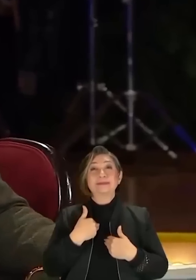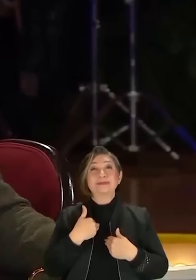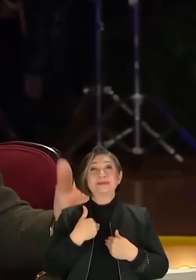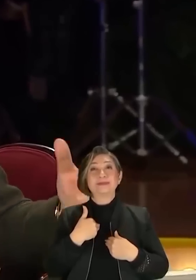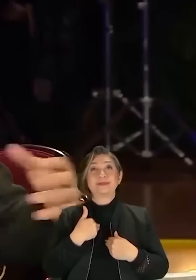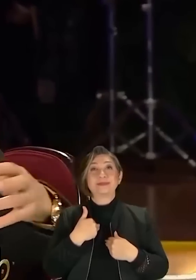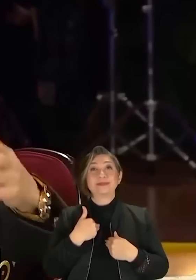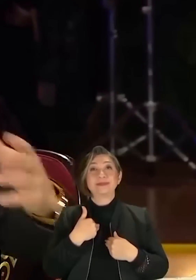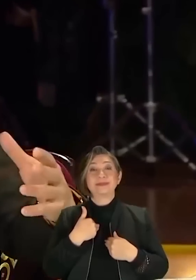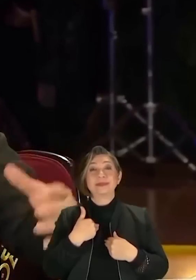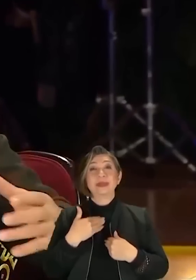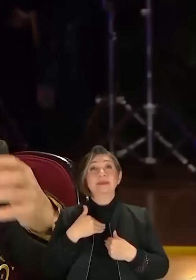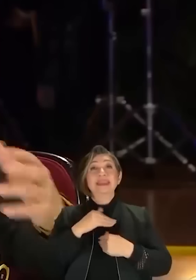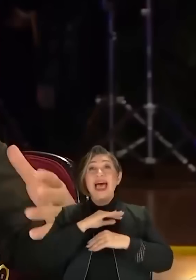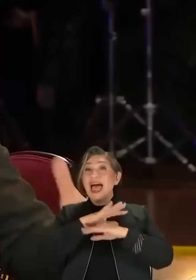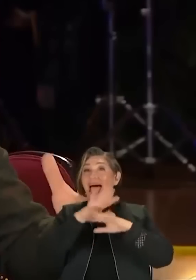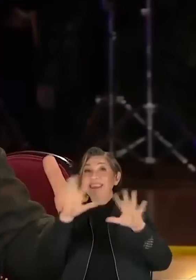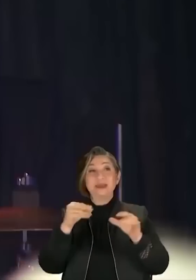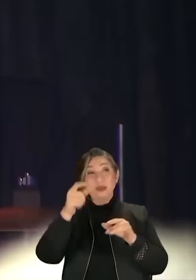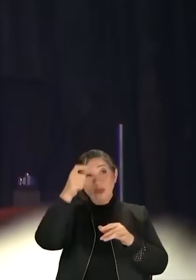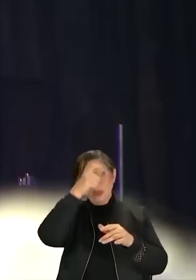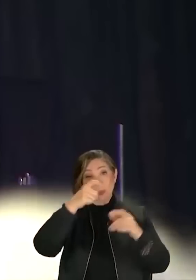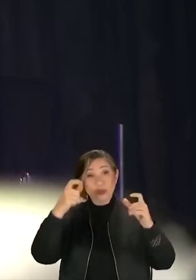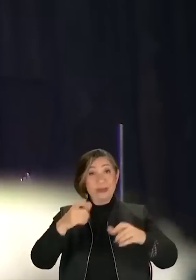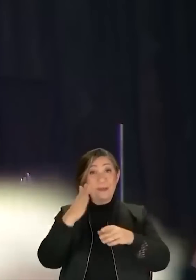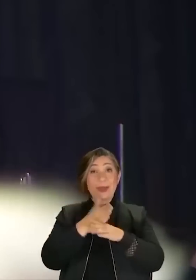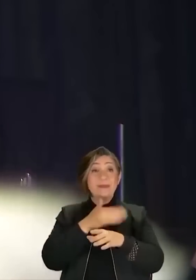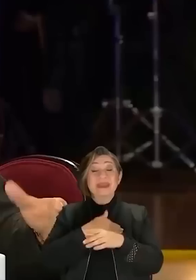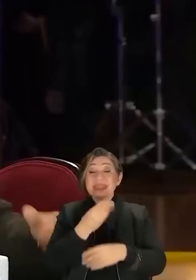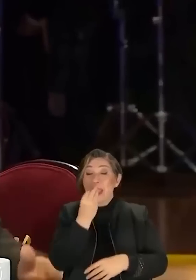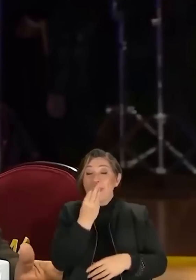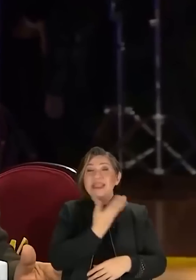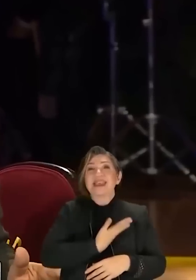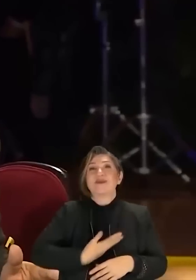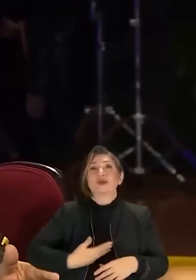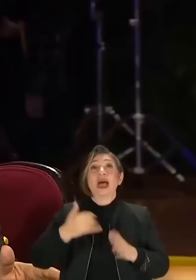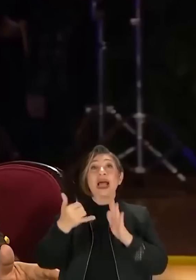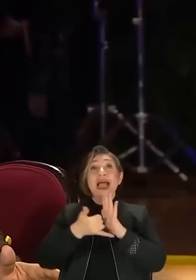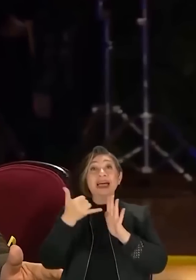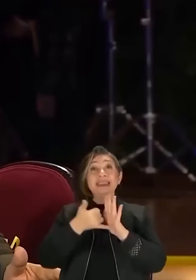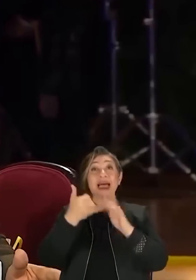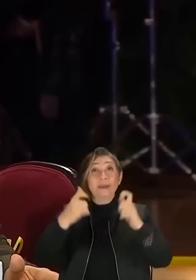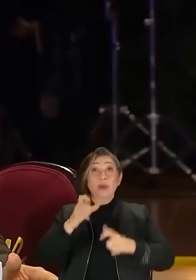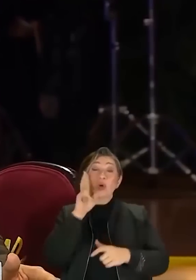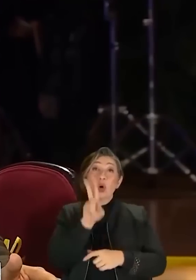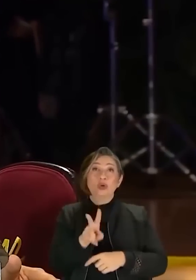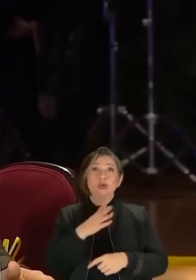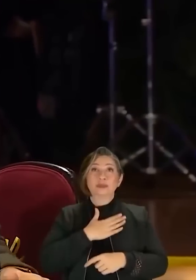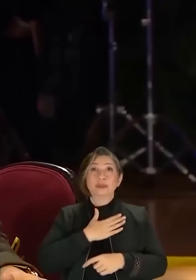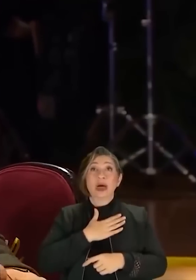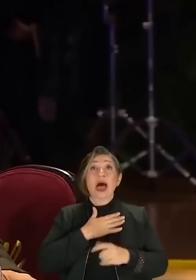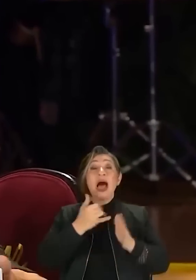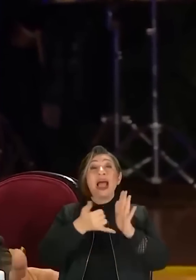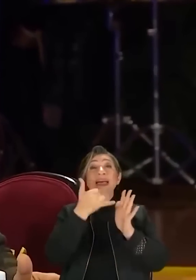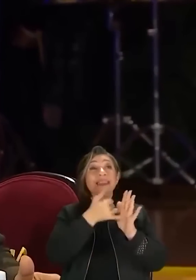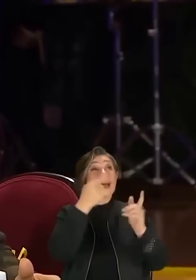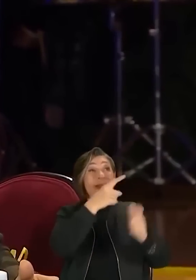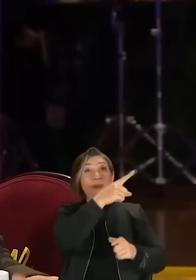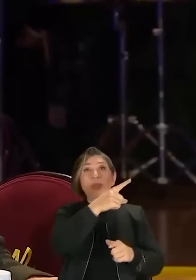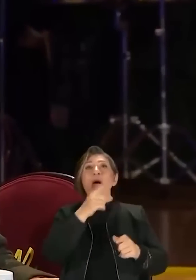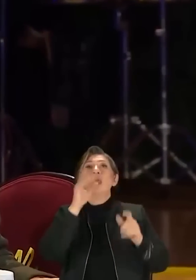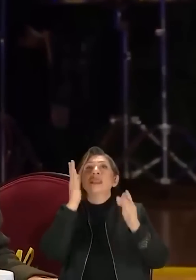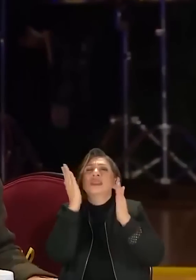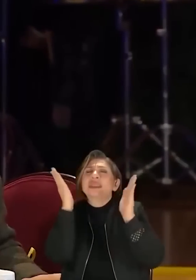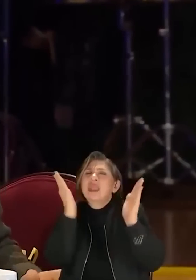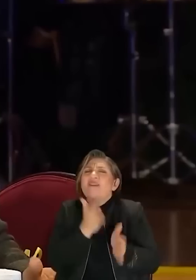yani her biz her şey zaten memleket insanı biz yemek yiyoruz. Ve Gaziantep'te gördüm bunu. Antepliler sürekli